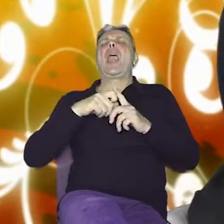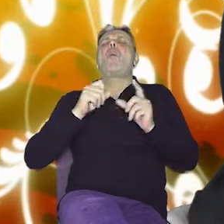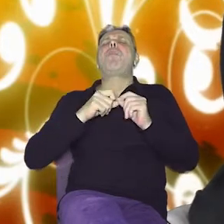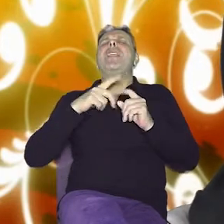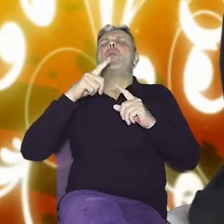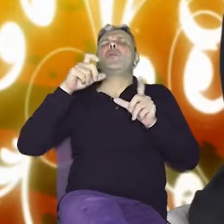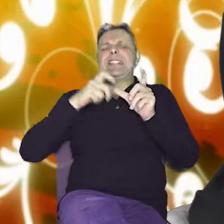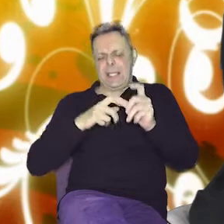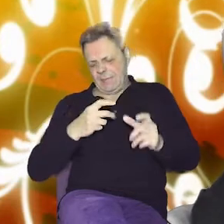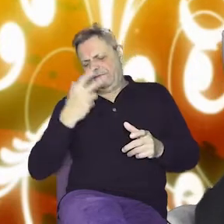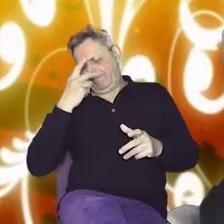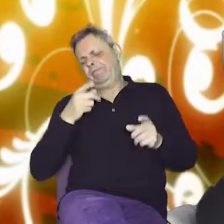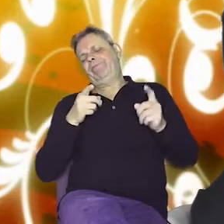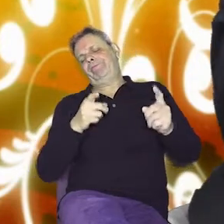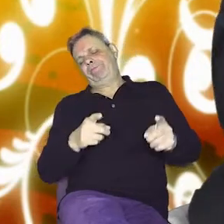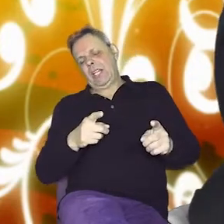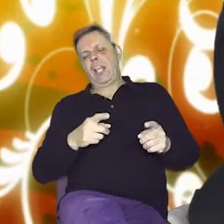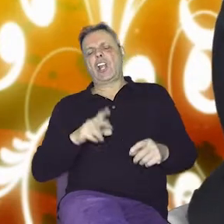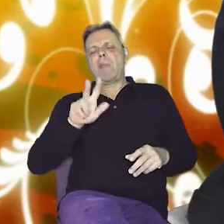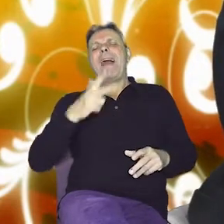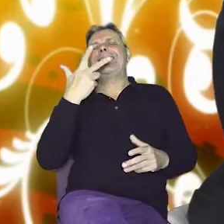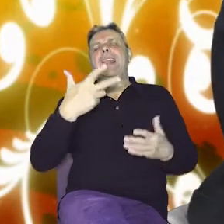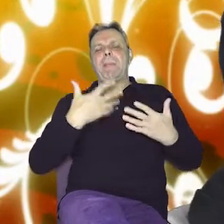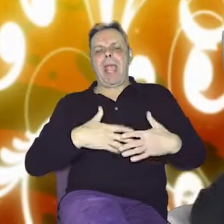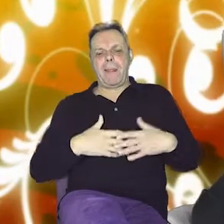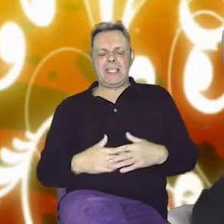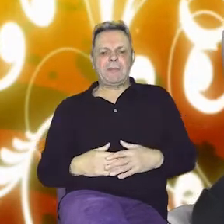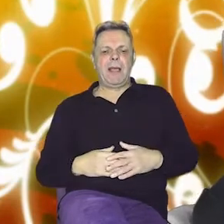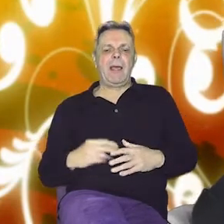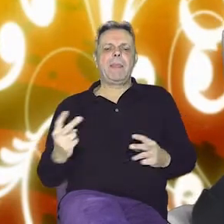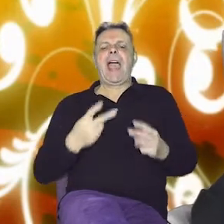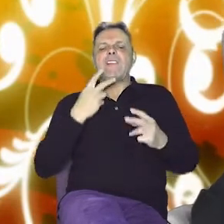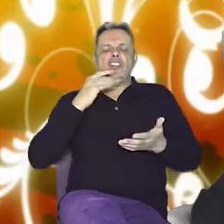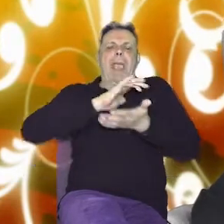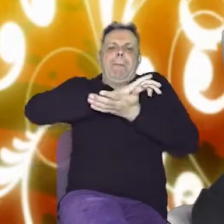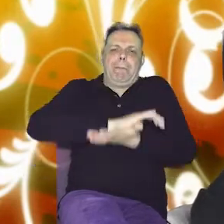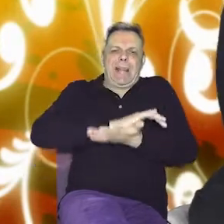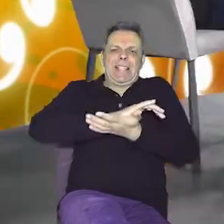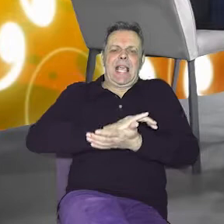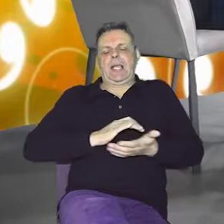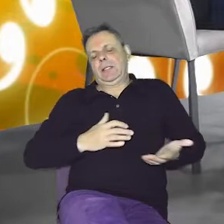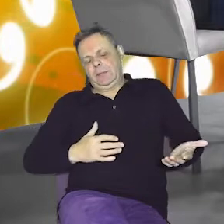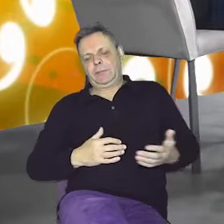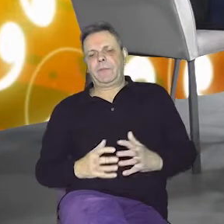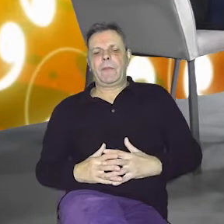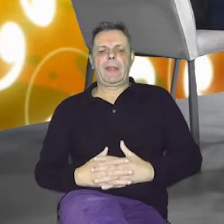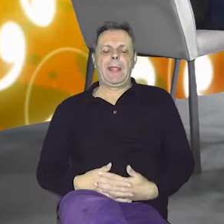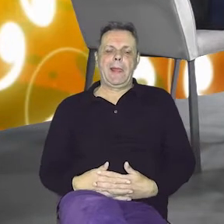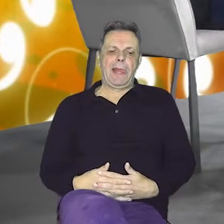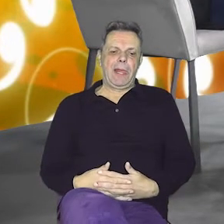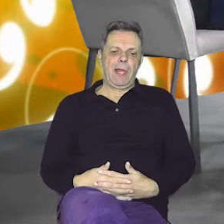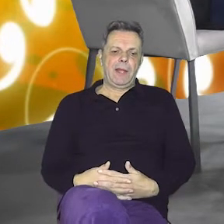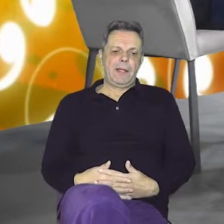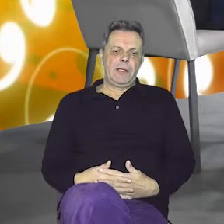to su rane koje nastaju, ima tri zapravo mehanizma, ali mislim najglavniji je pritisak, da ne kompliciramo